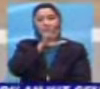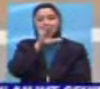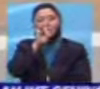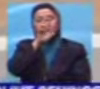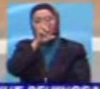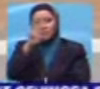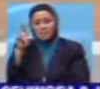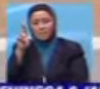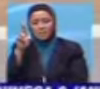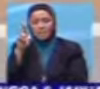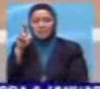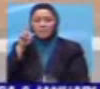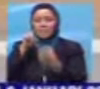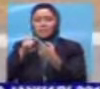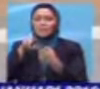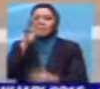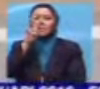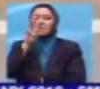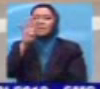RM58,800 hingga